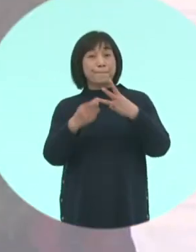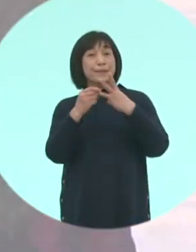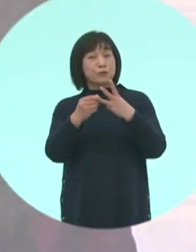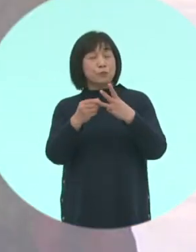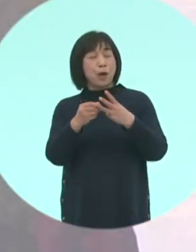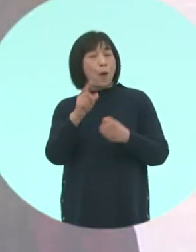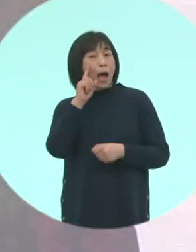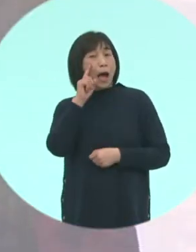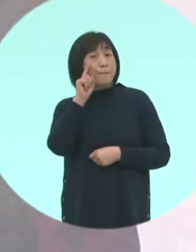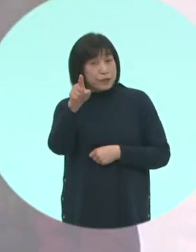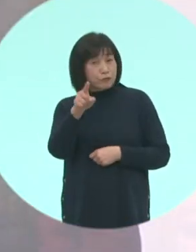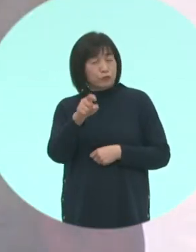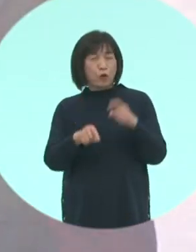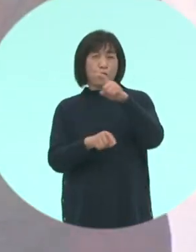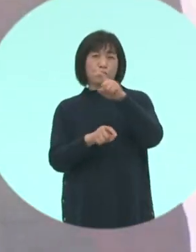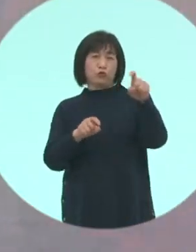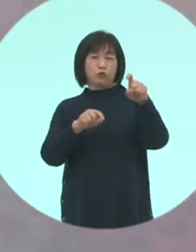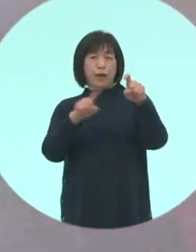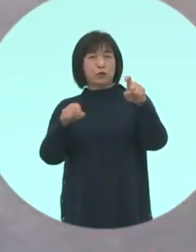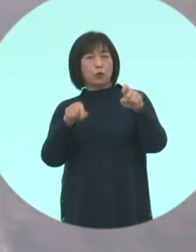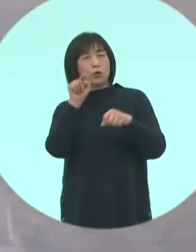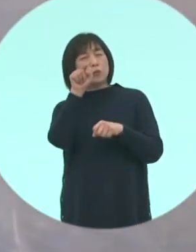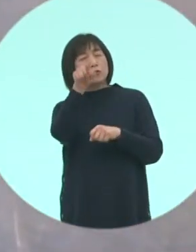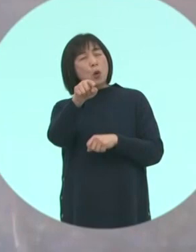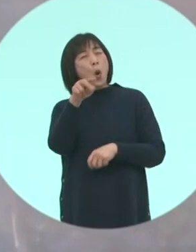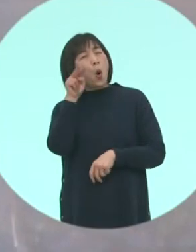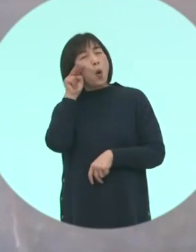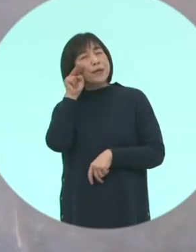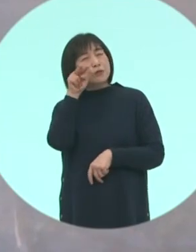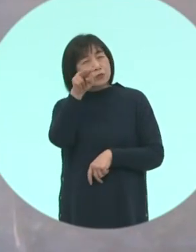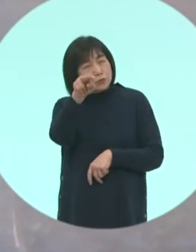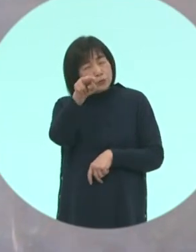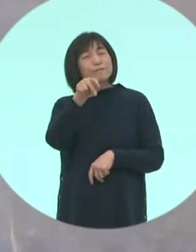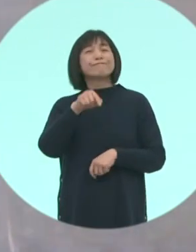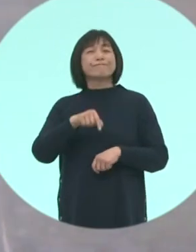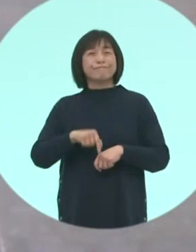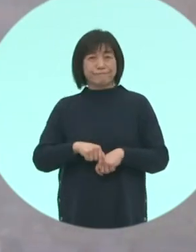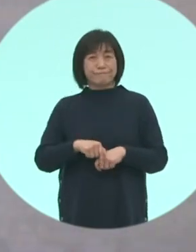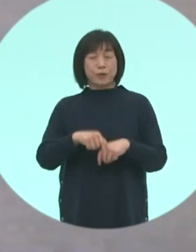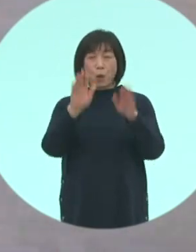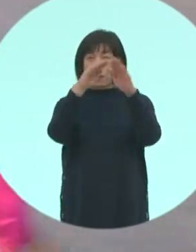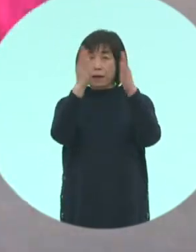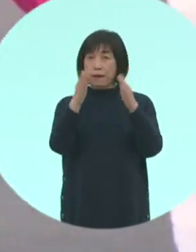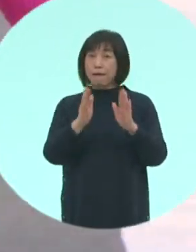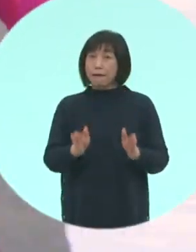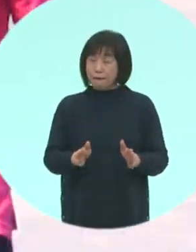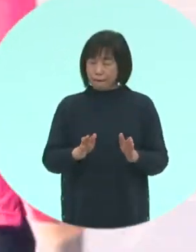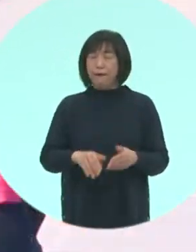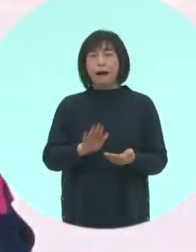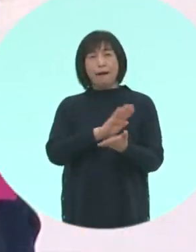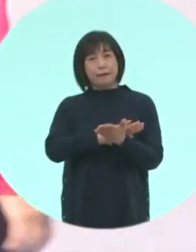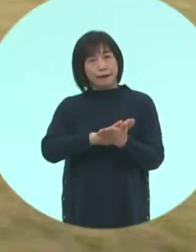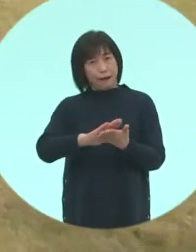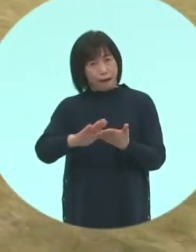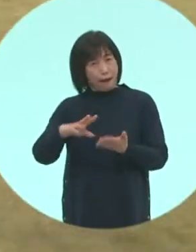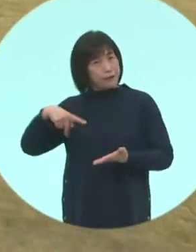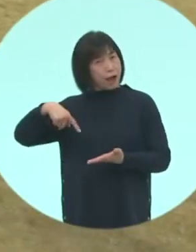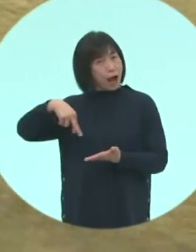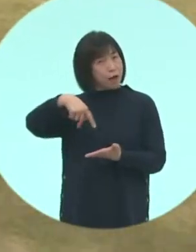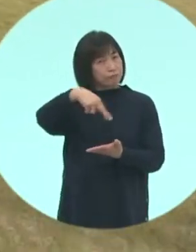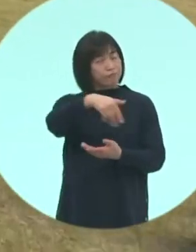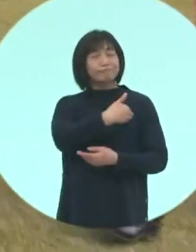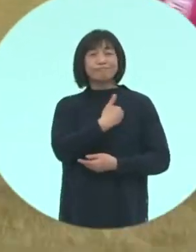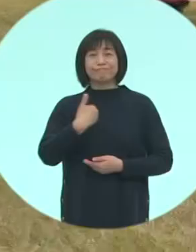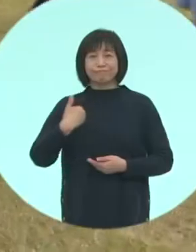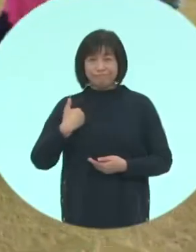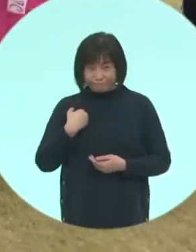メートルぐらい先を見るようなイメージをしてください。そうするとすごくね、整った姿勢で歩くことができます。 今日はね、